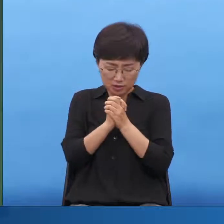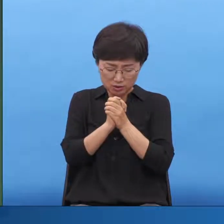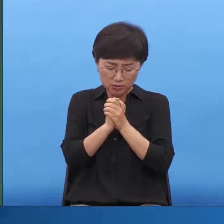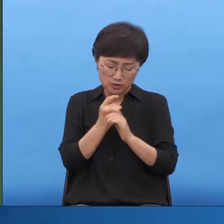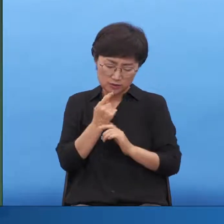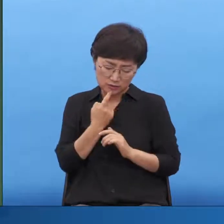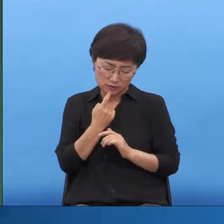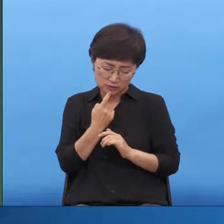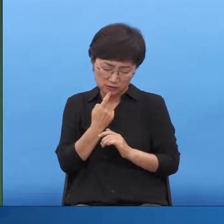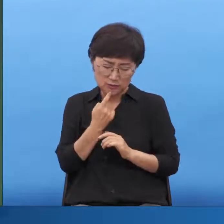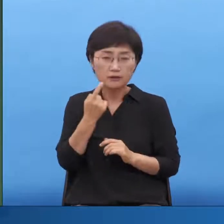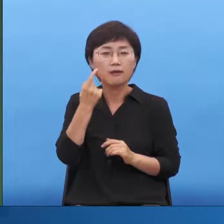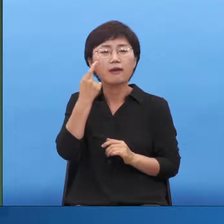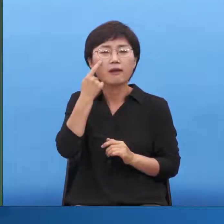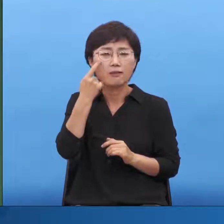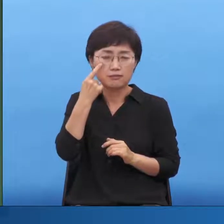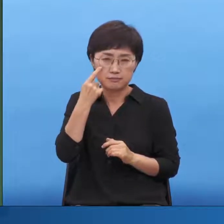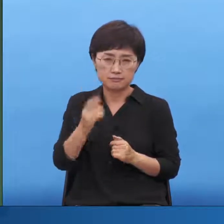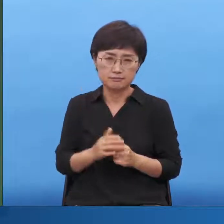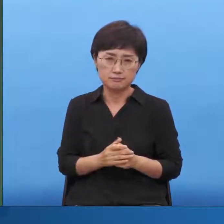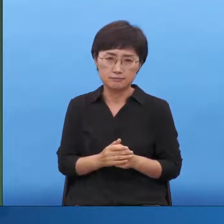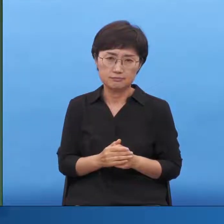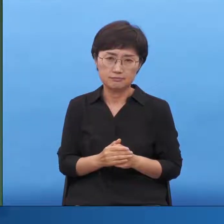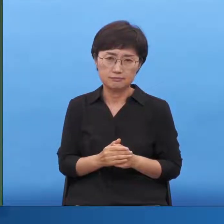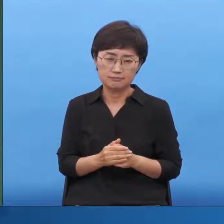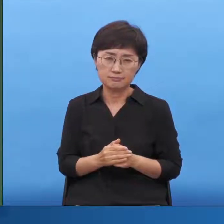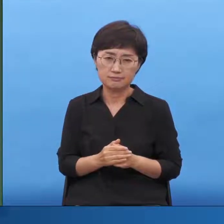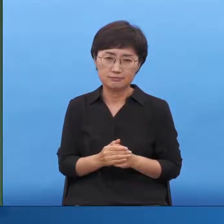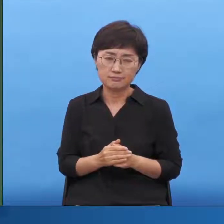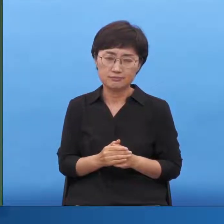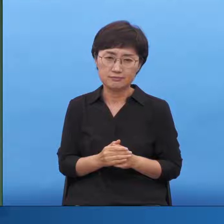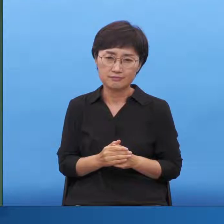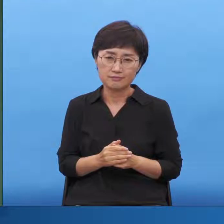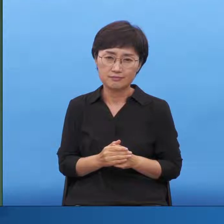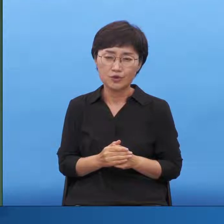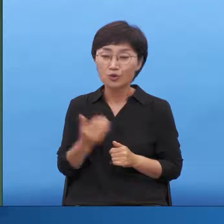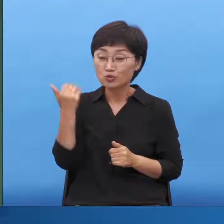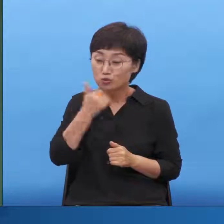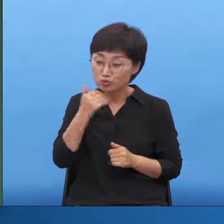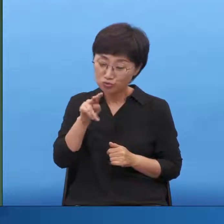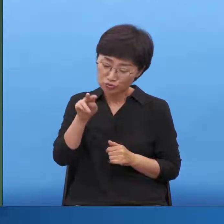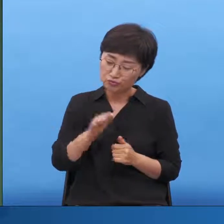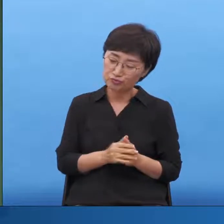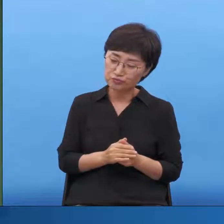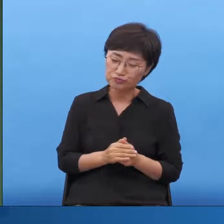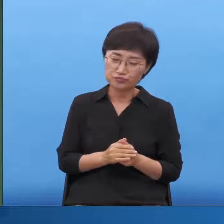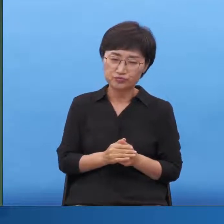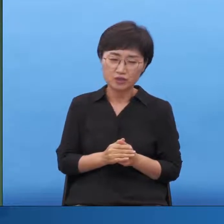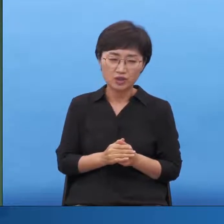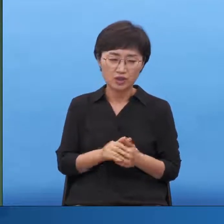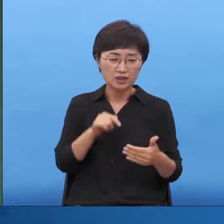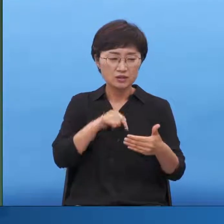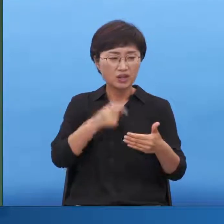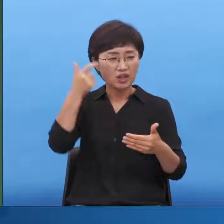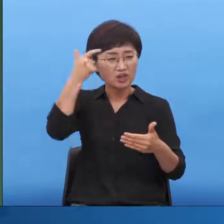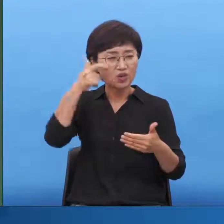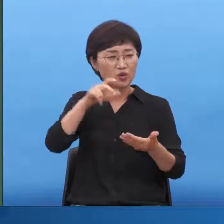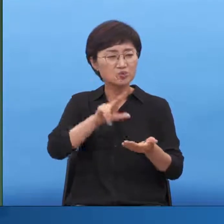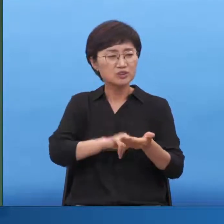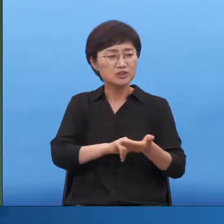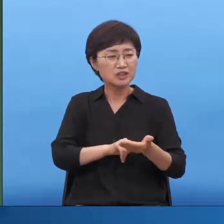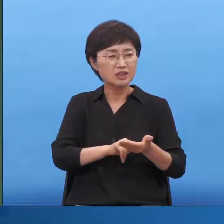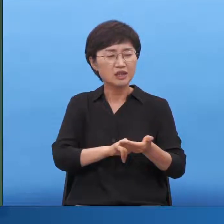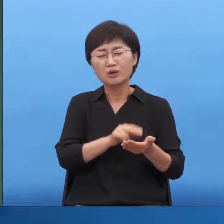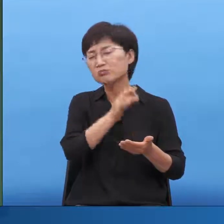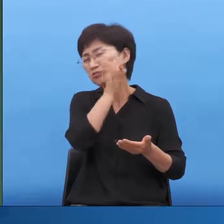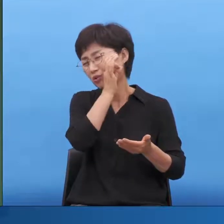是在我里面这个三个方面出现了疾病，所以在这里面为了圣三位一体的神做工要祷告。 대부분 미안하니까요, 막 이렇게 어떤 사람은 영적 문제 있어서 부끄럽잖아요. 그럼 내가 막 이딴 말을 못 하고. 자꾸 이렇게 어려움